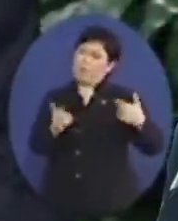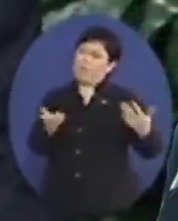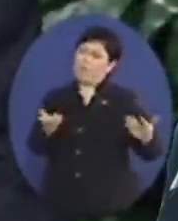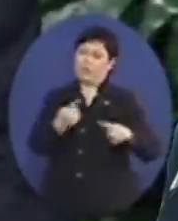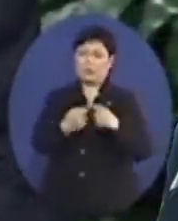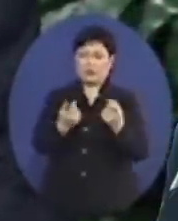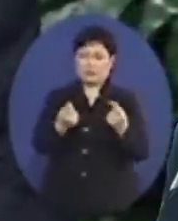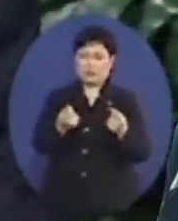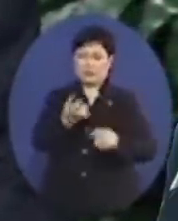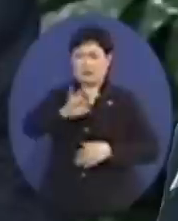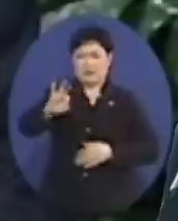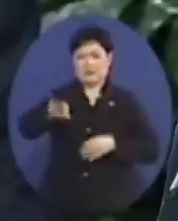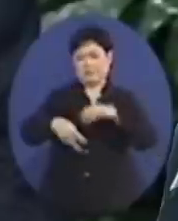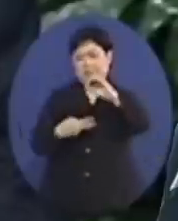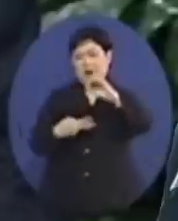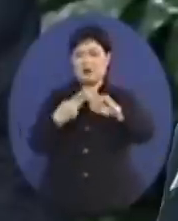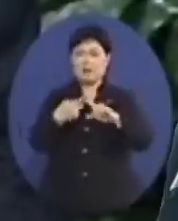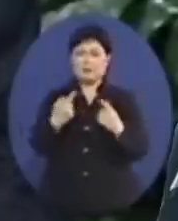인정하지 않았습니다.